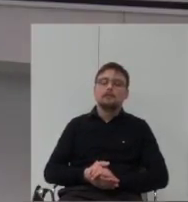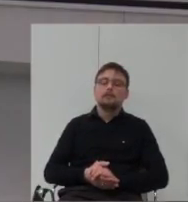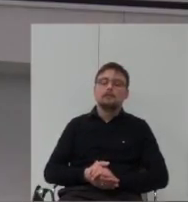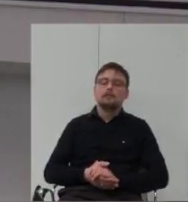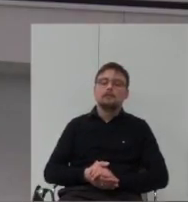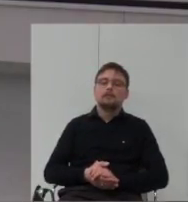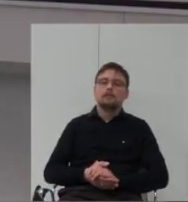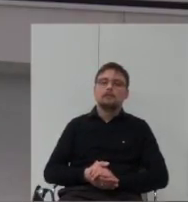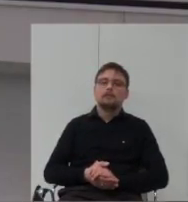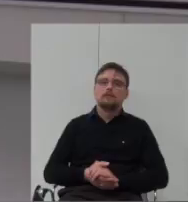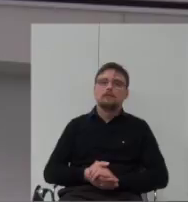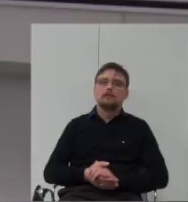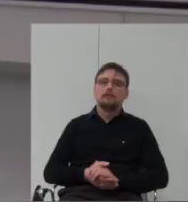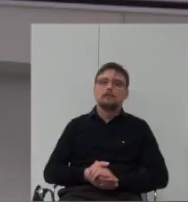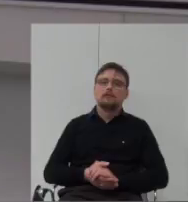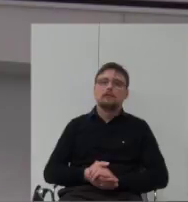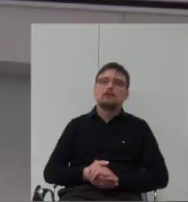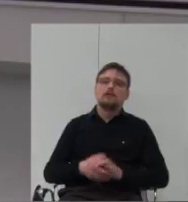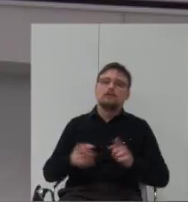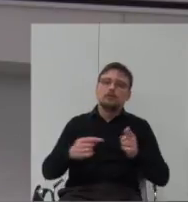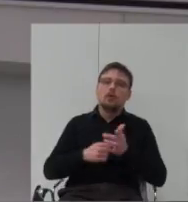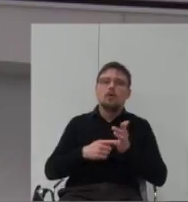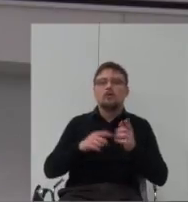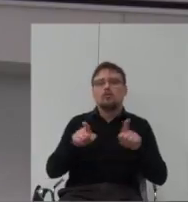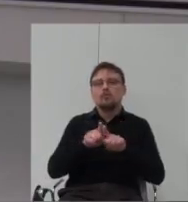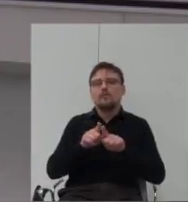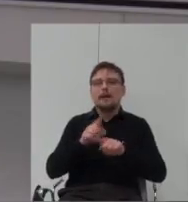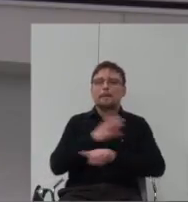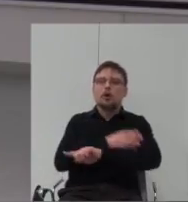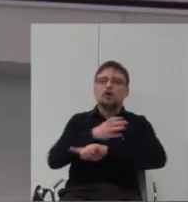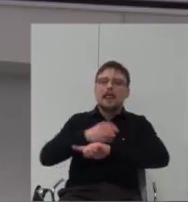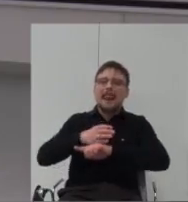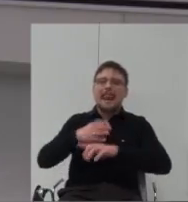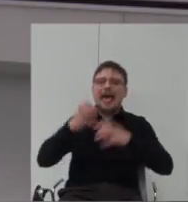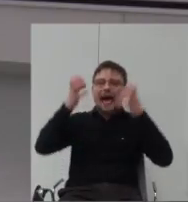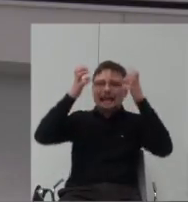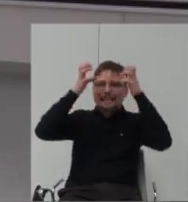mówione na temat takiej inicjatywy z osiedla jazdów, ale